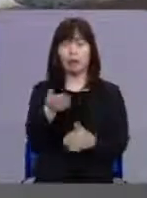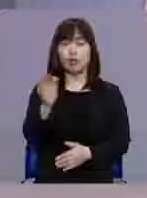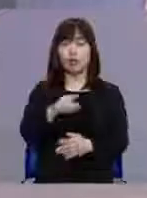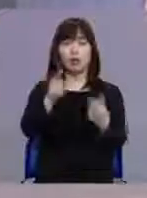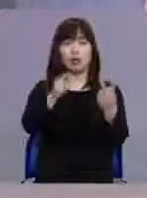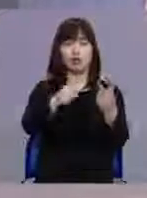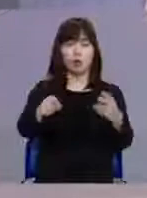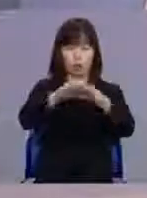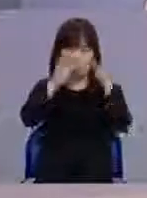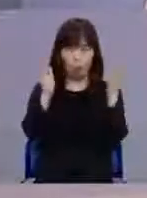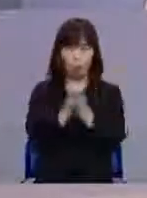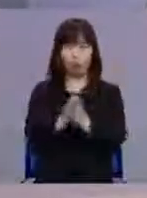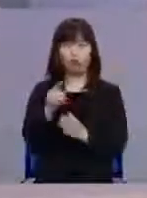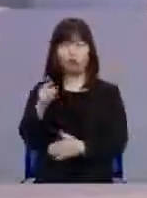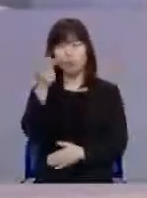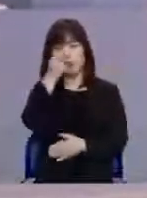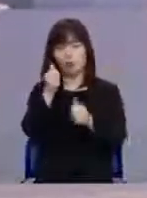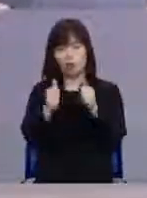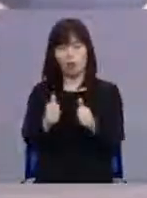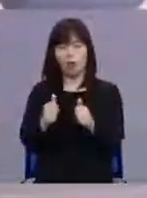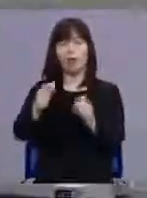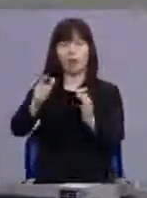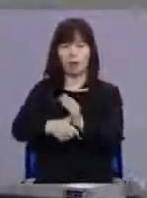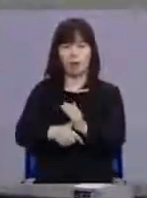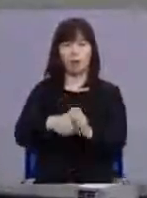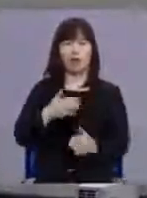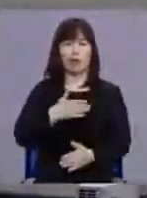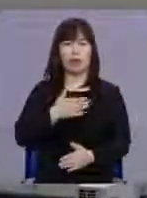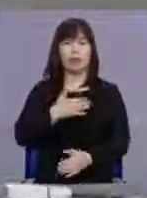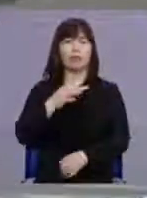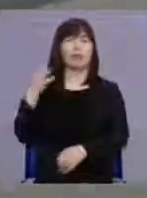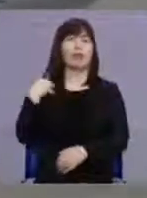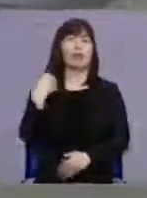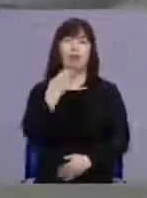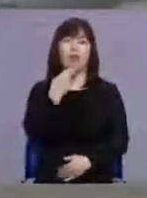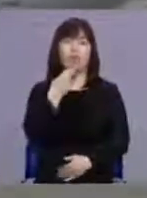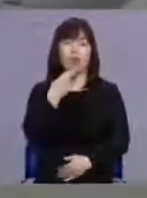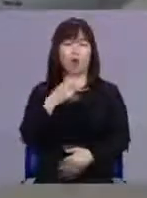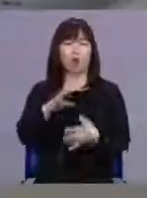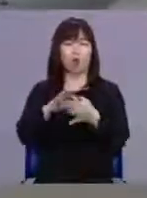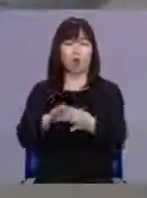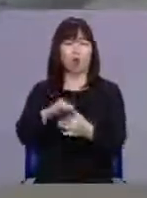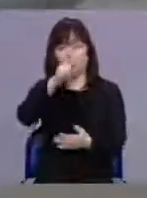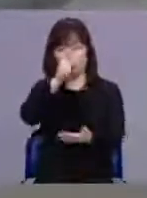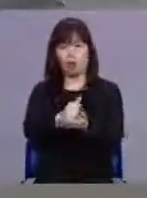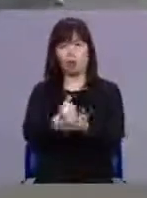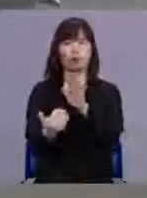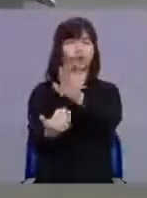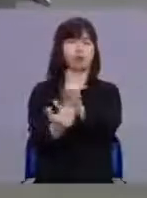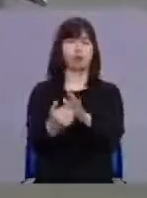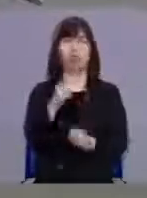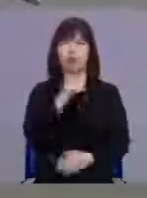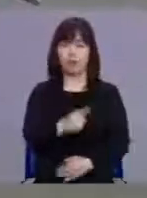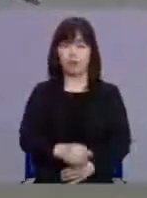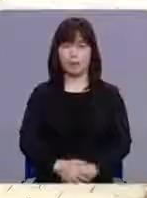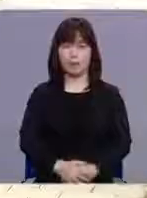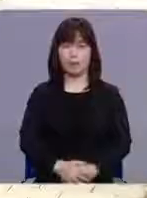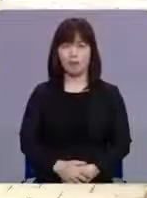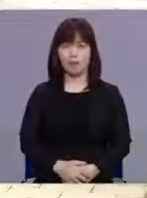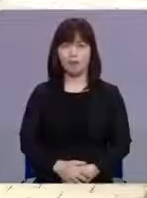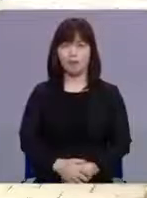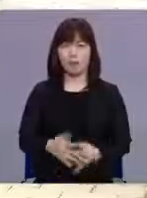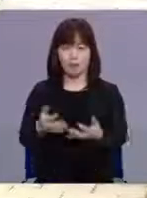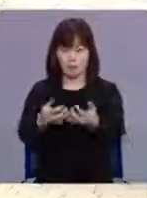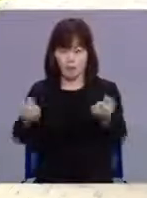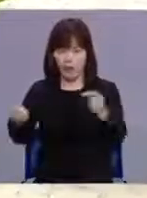사람 모두 앞서 이루어진 검찰 조사와 재판에서 자신에게는 책임이 없다 며 관련 혐의를 부인한 것으로 알려졌습니다 이와